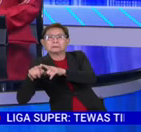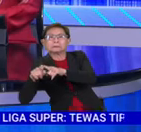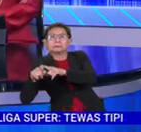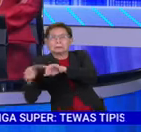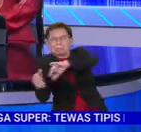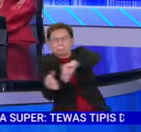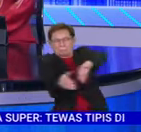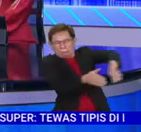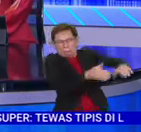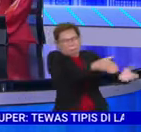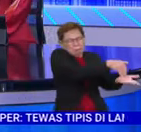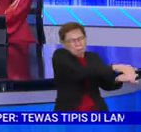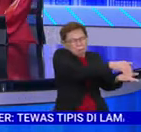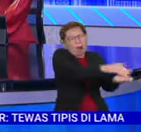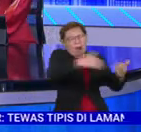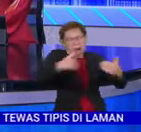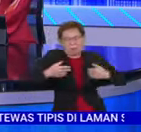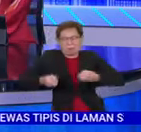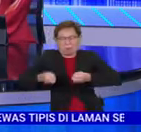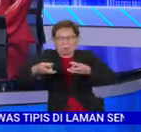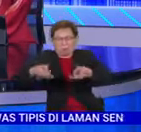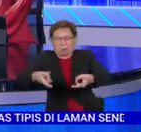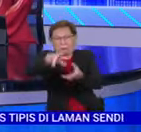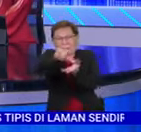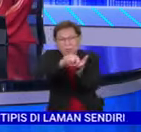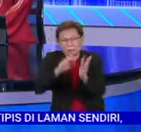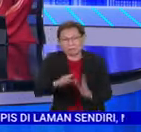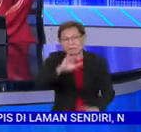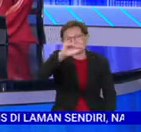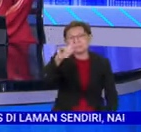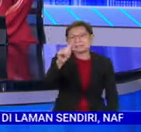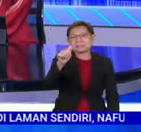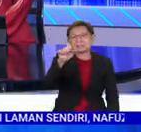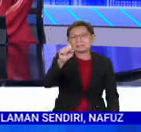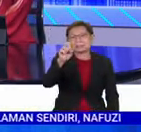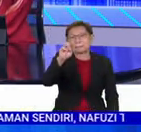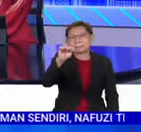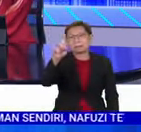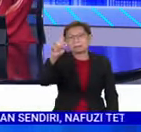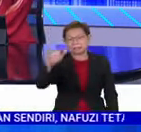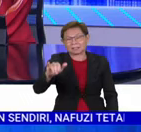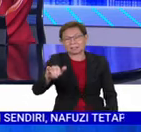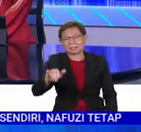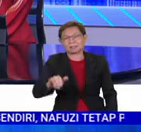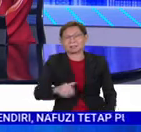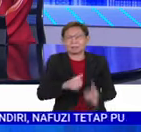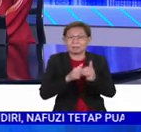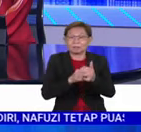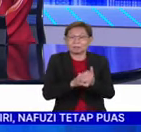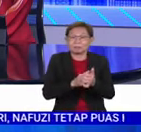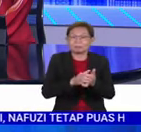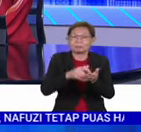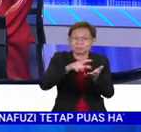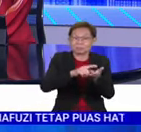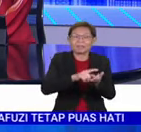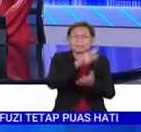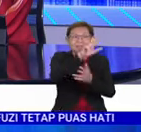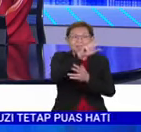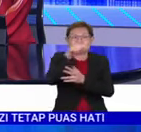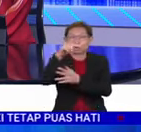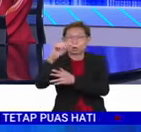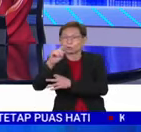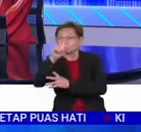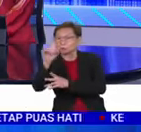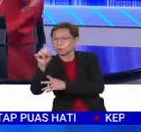terpinggir selepas adanya lepuh raya. Wartawan Jasmaidi Arof yang mengikuti jelajah siri 3.0 Zon Timur